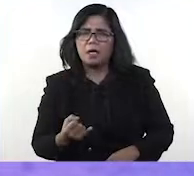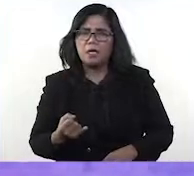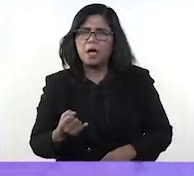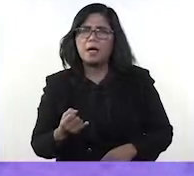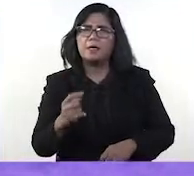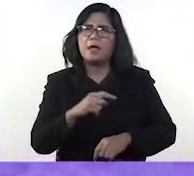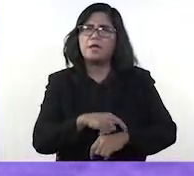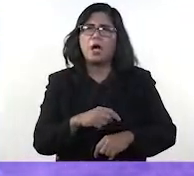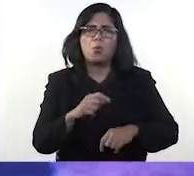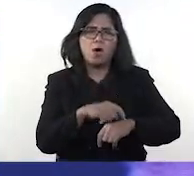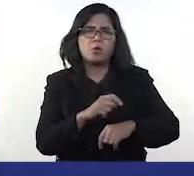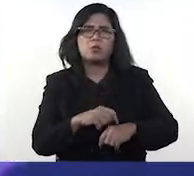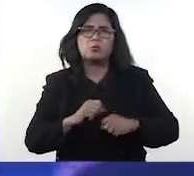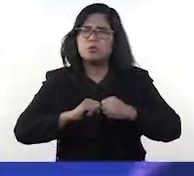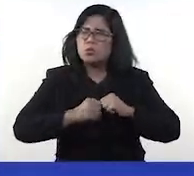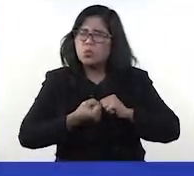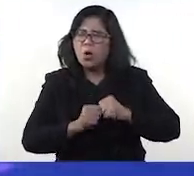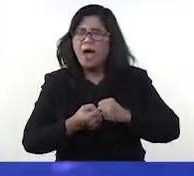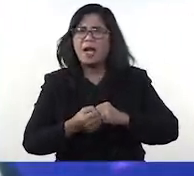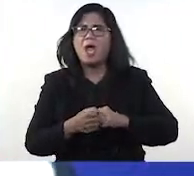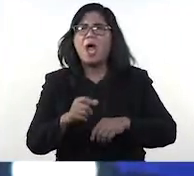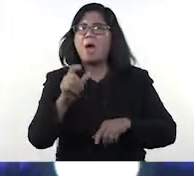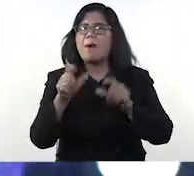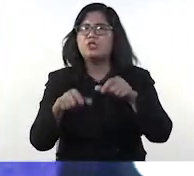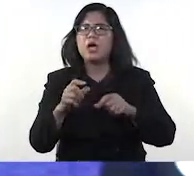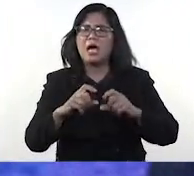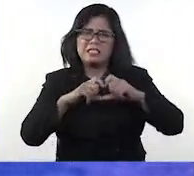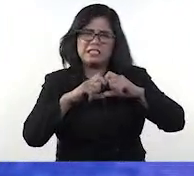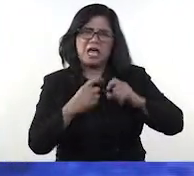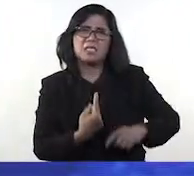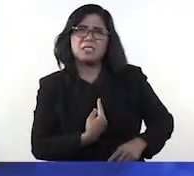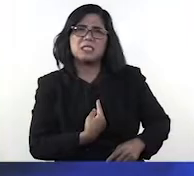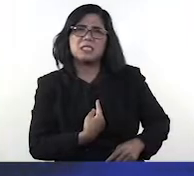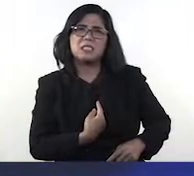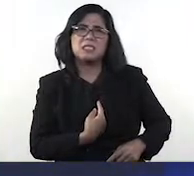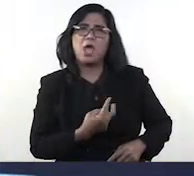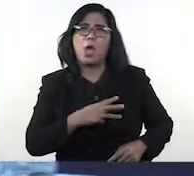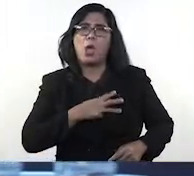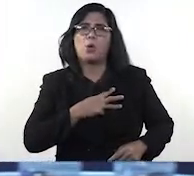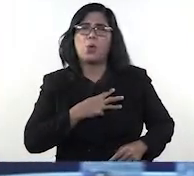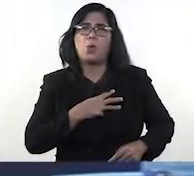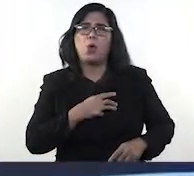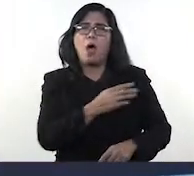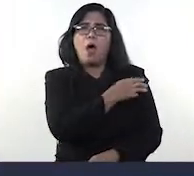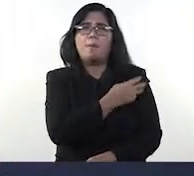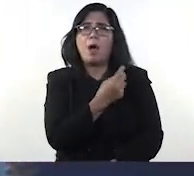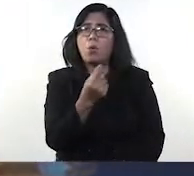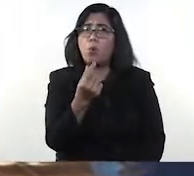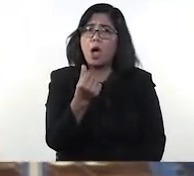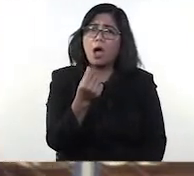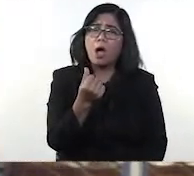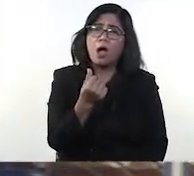akan datang masa yang sukar hai manusia akan semakin mencintai dirinya manusia akan menjadi hamba